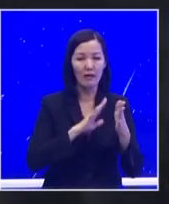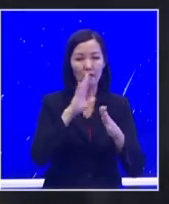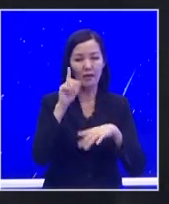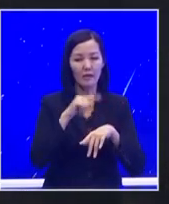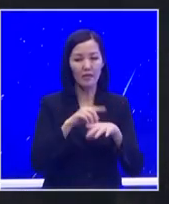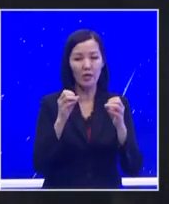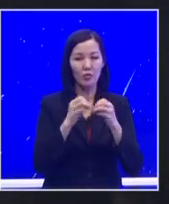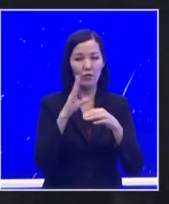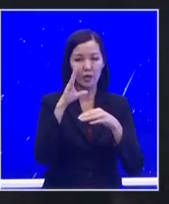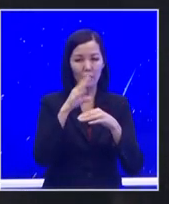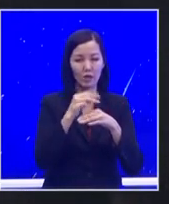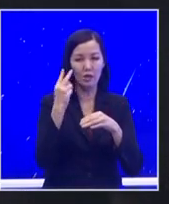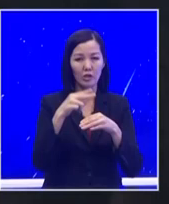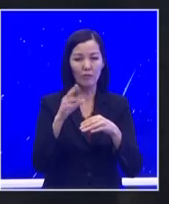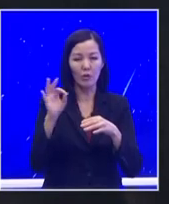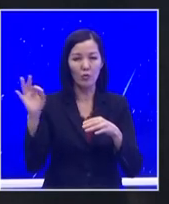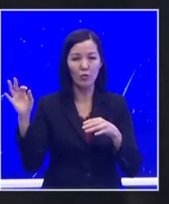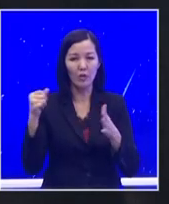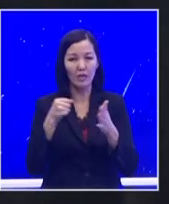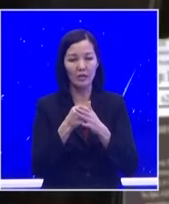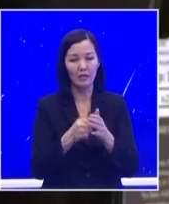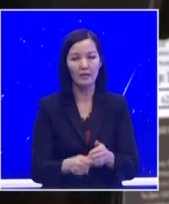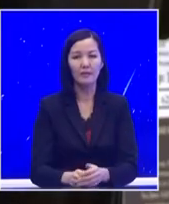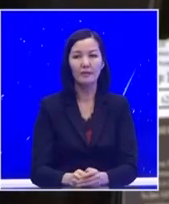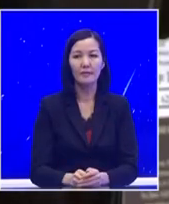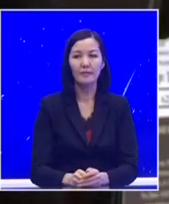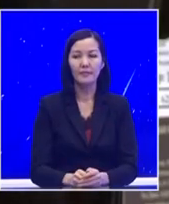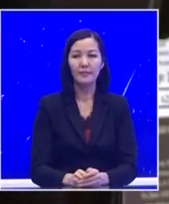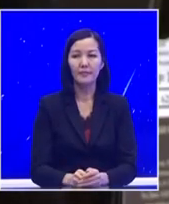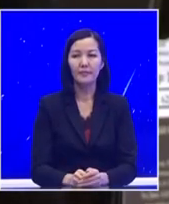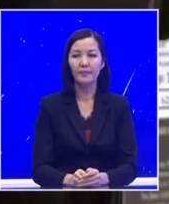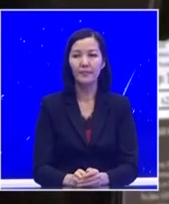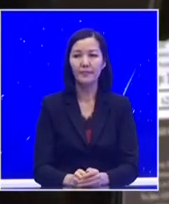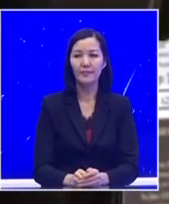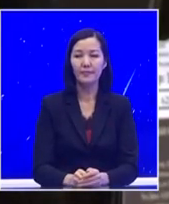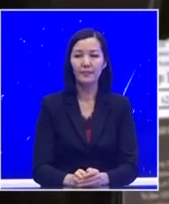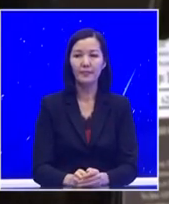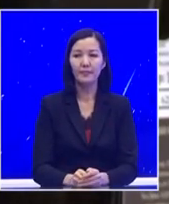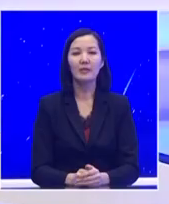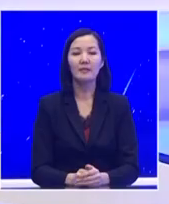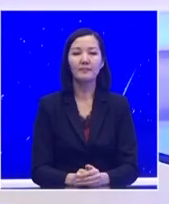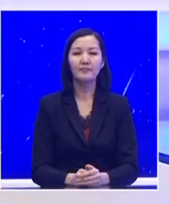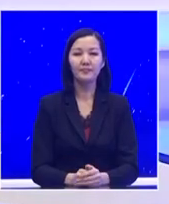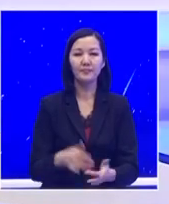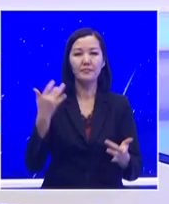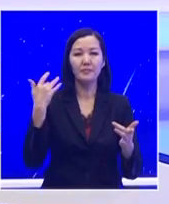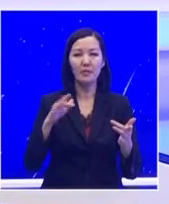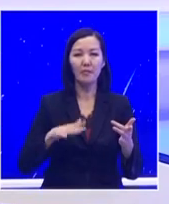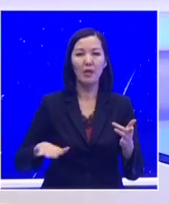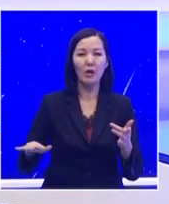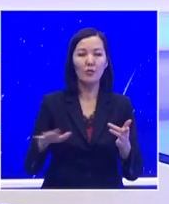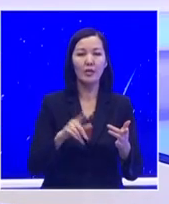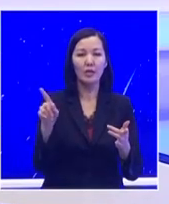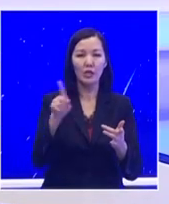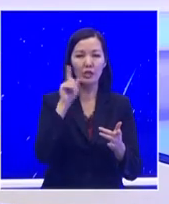10-нан кешкі 20:00-ге дейін. Меруерт Қыдырбайқызы, Айдос Қалиев, Жетісу телеарнасы. Жамбыл ауданында